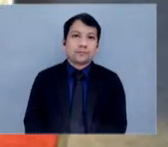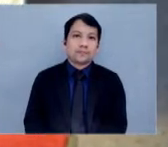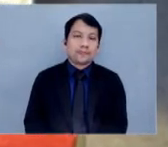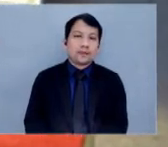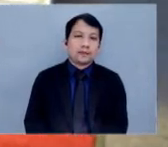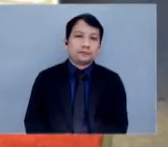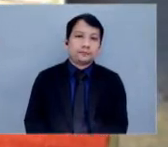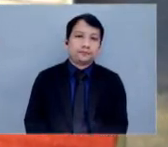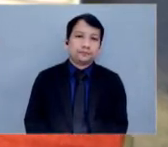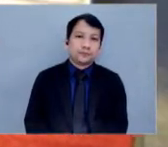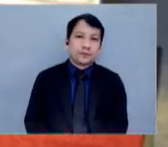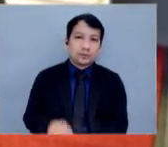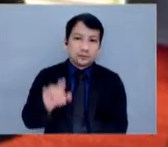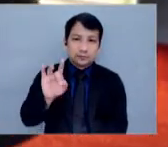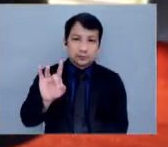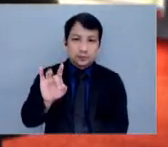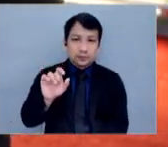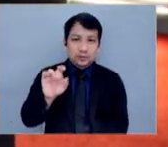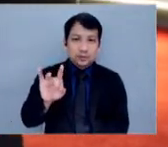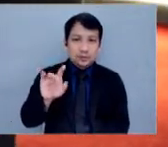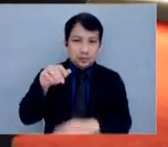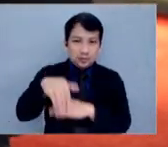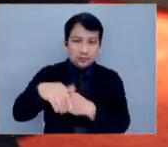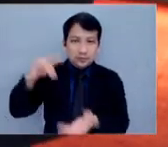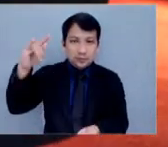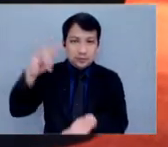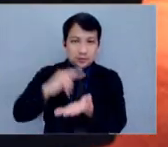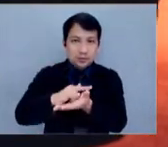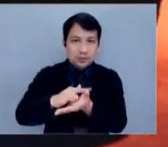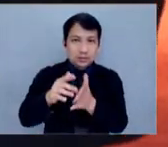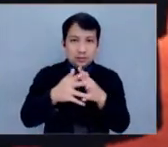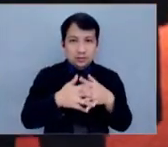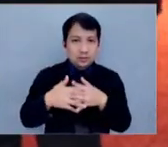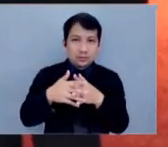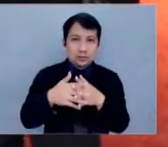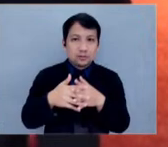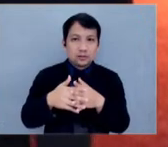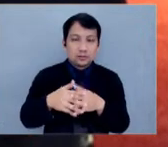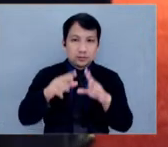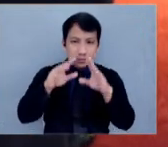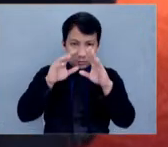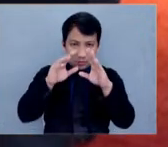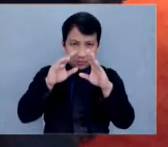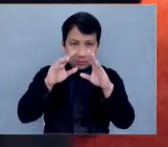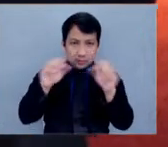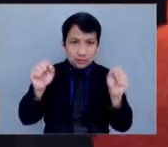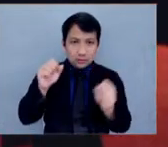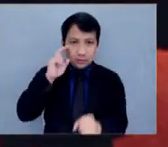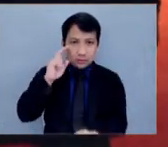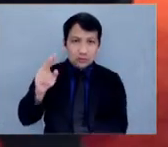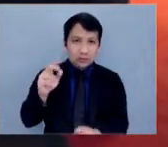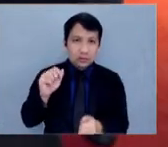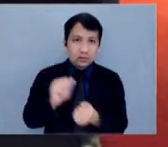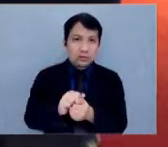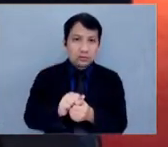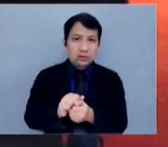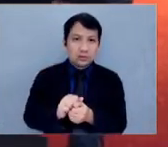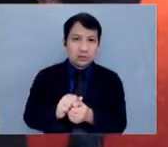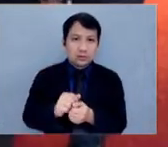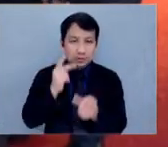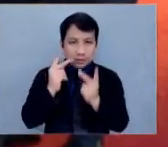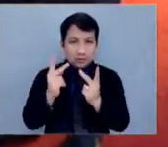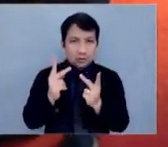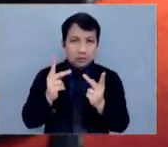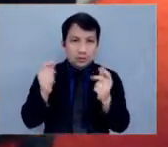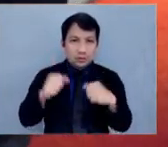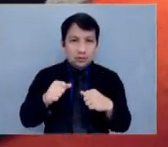Mag-aalas 8 ng gabi dito sa Washington, D.C. sa Amerika, dumating si Pangulong Bongbong Marcos para sa dadalawang Trilateral Summit